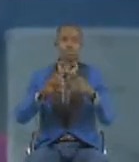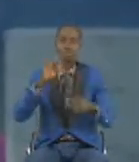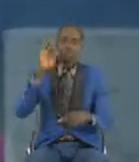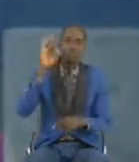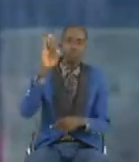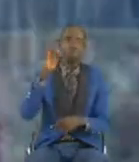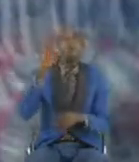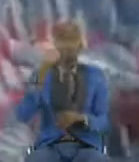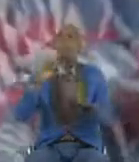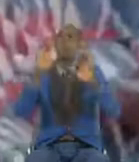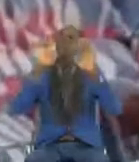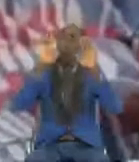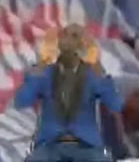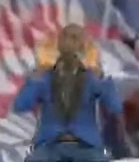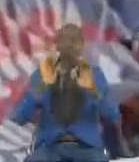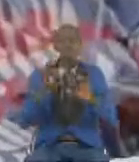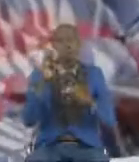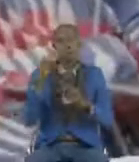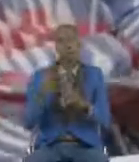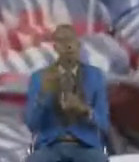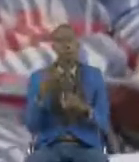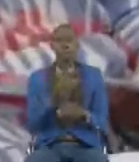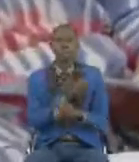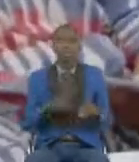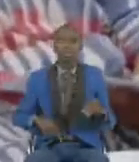merveilles de la parole au nom de Jésus.